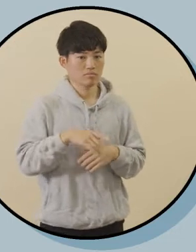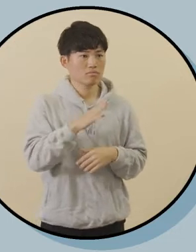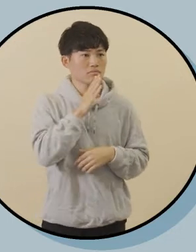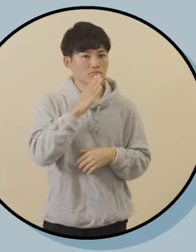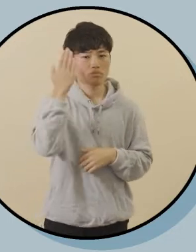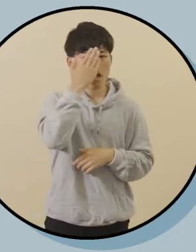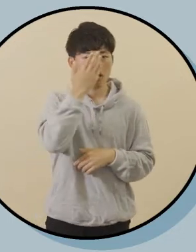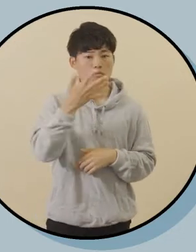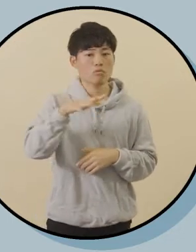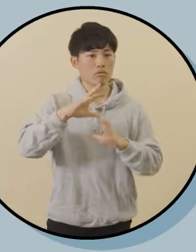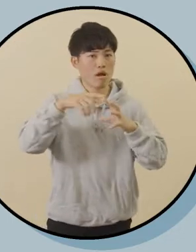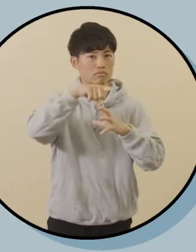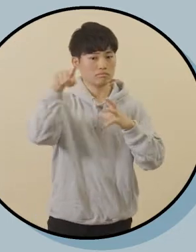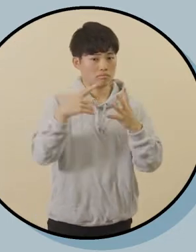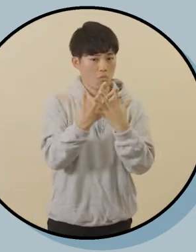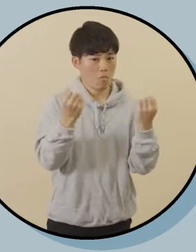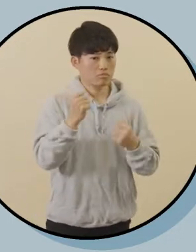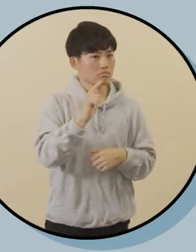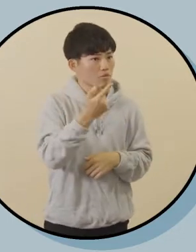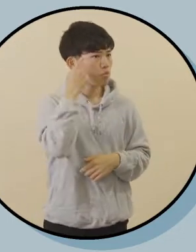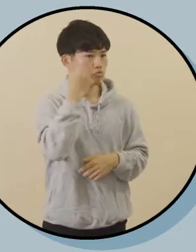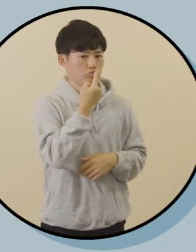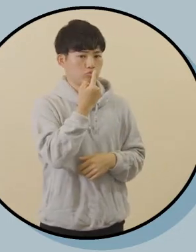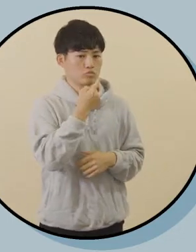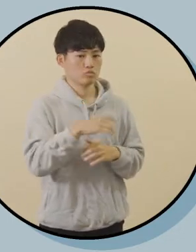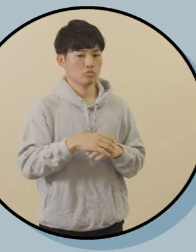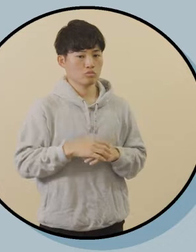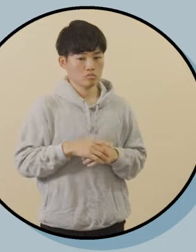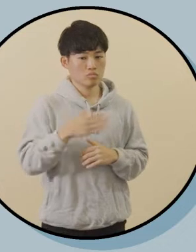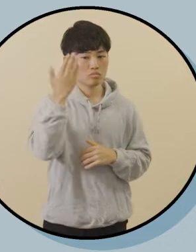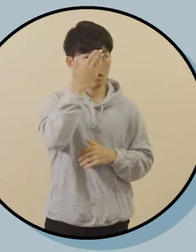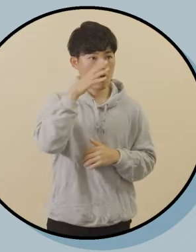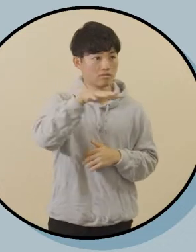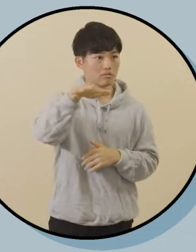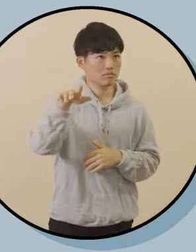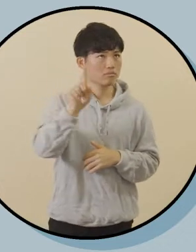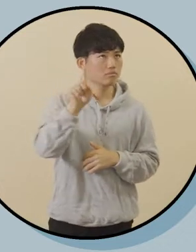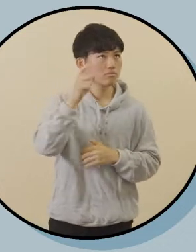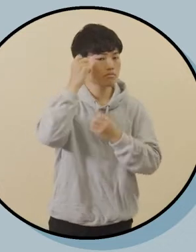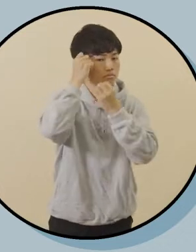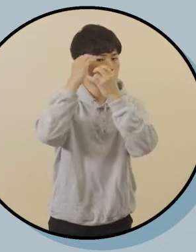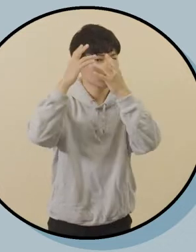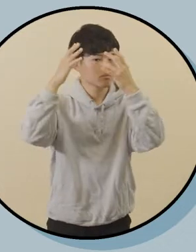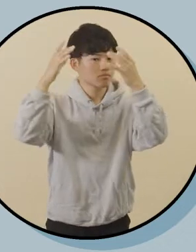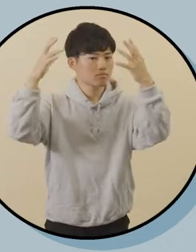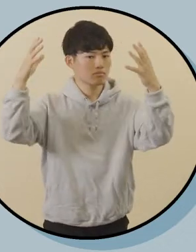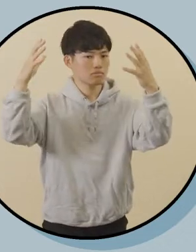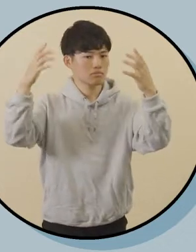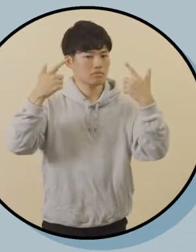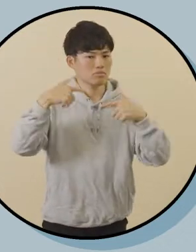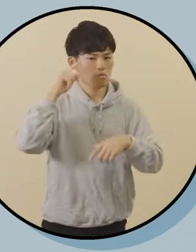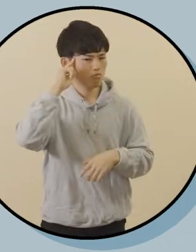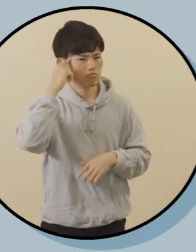じゃないのかなと思うんですね。なんかそういった見えないものへのこう想像力をこう鍛えていく、日々考えていくっていう